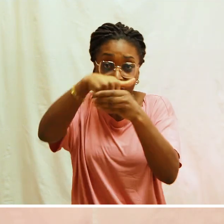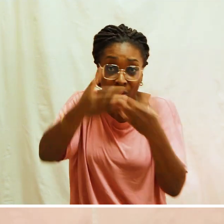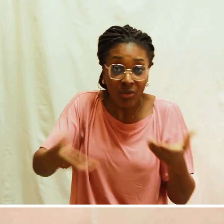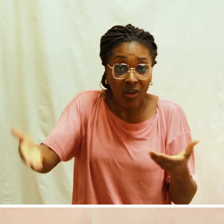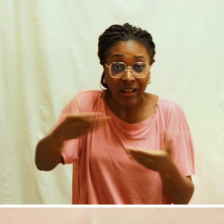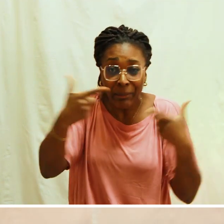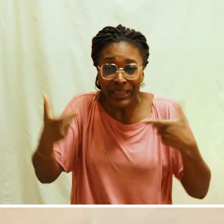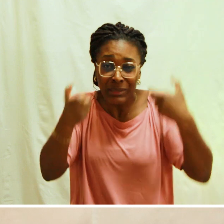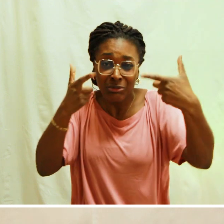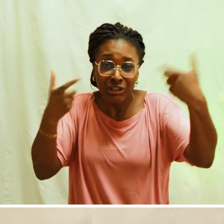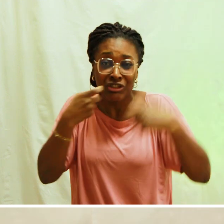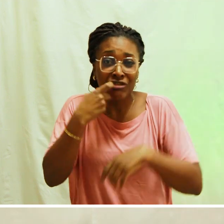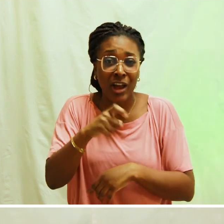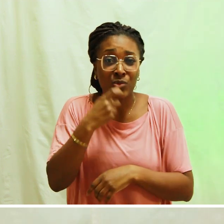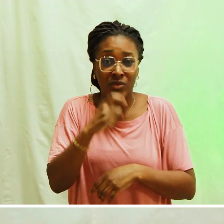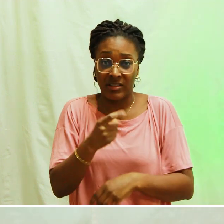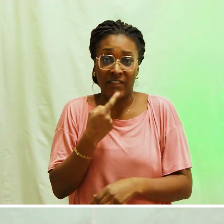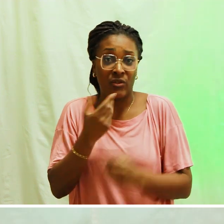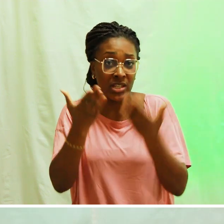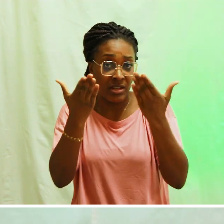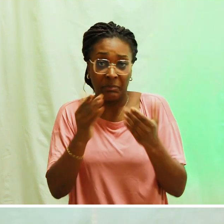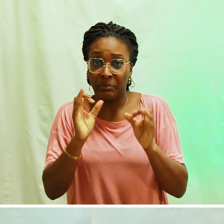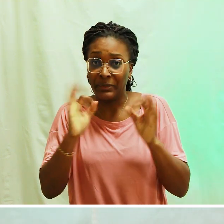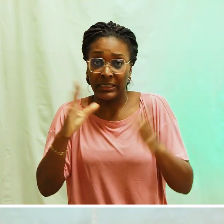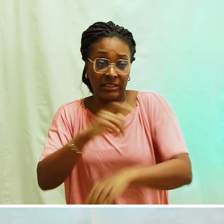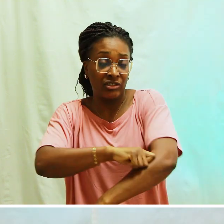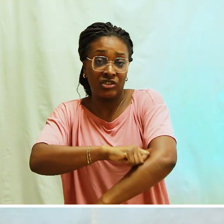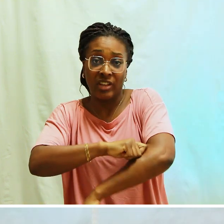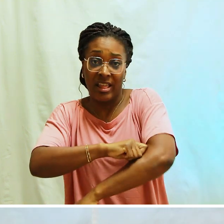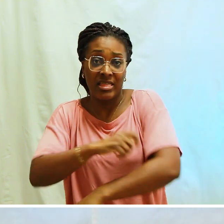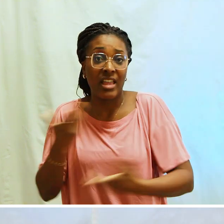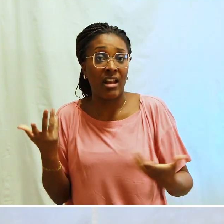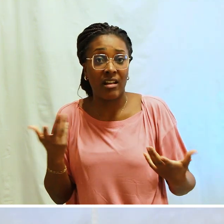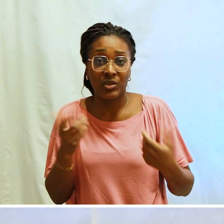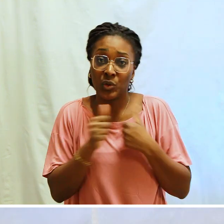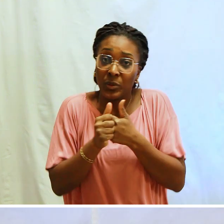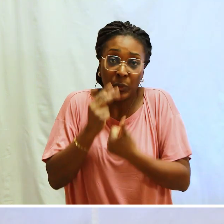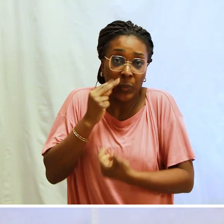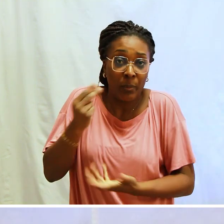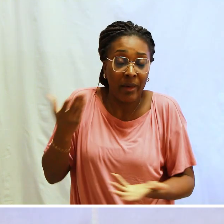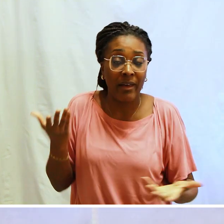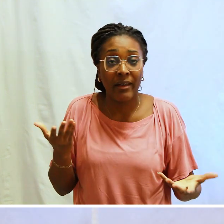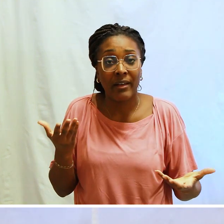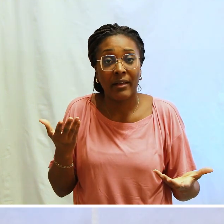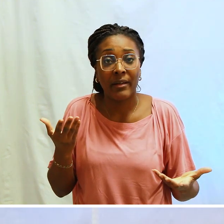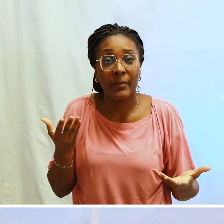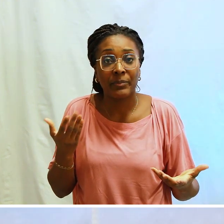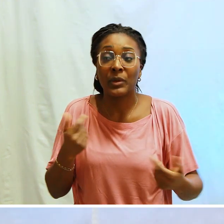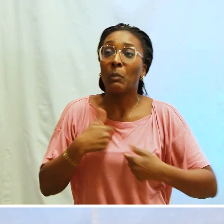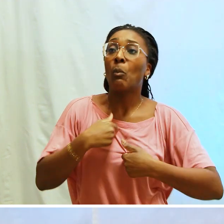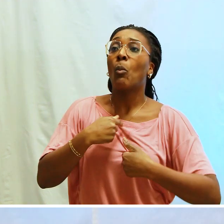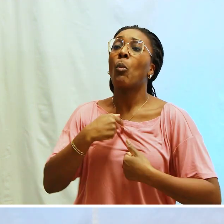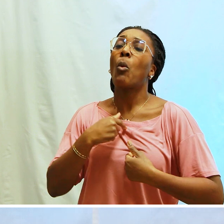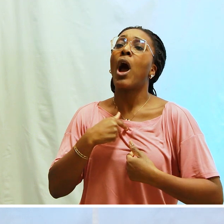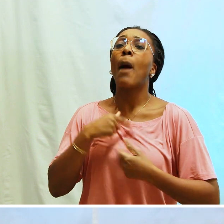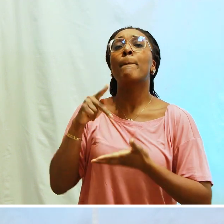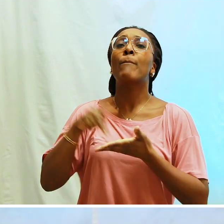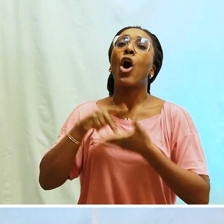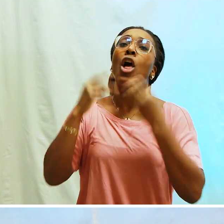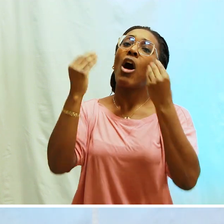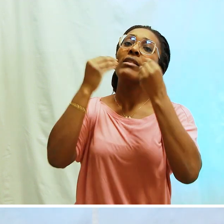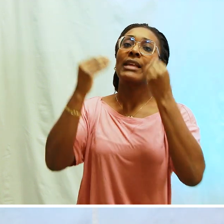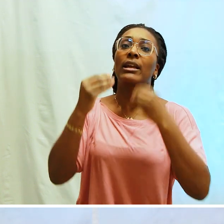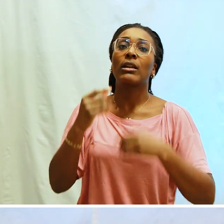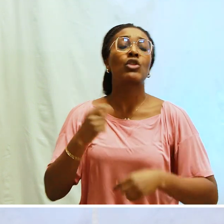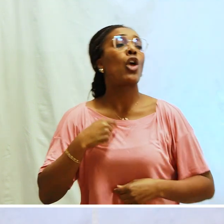des disputes, n'êtes-vous pas charnel, et ne marchez-vous pas selon l'homme. Quand l'un dit « Moi je suis de Paul » et un autre